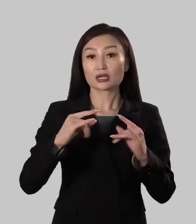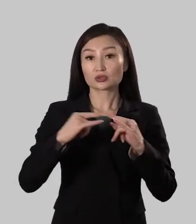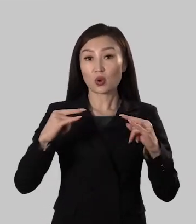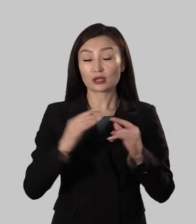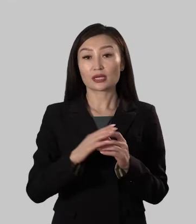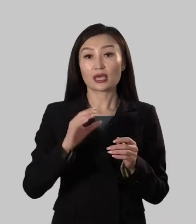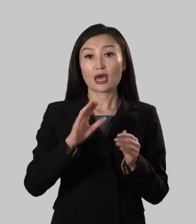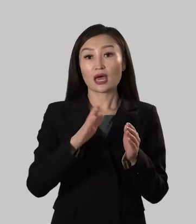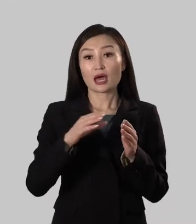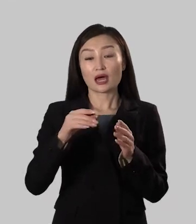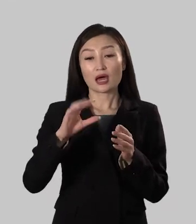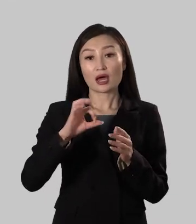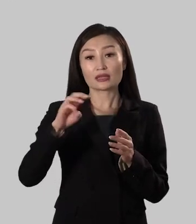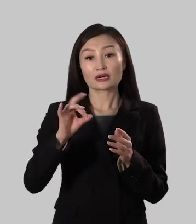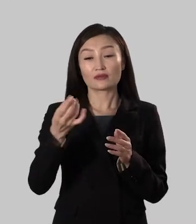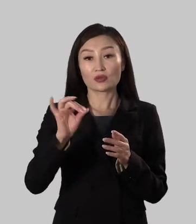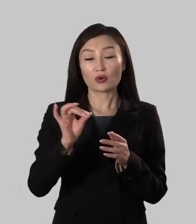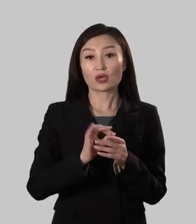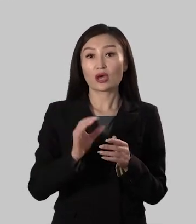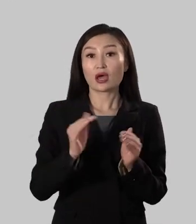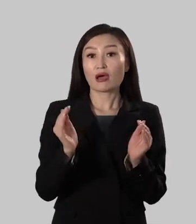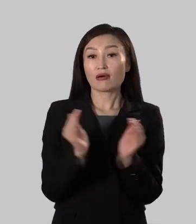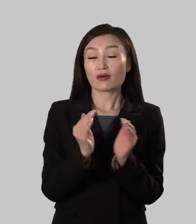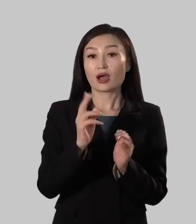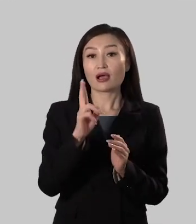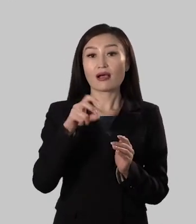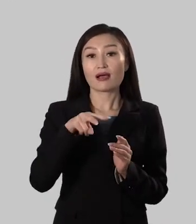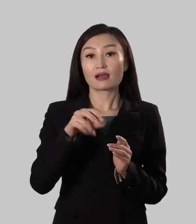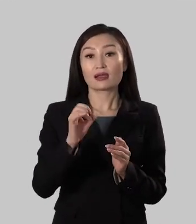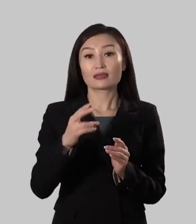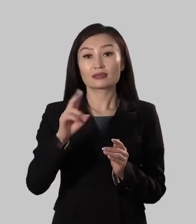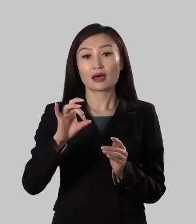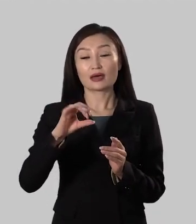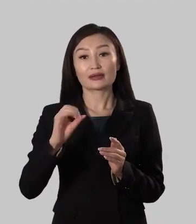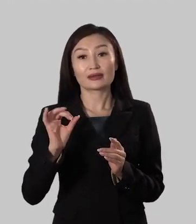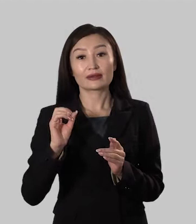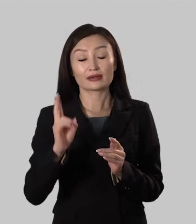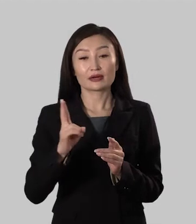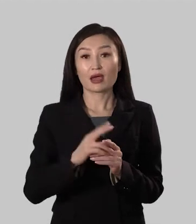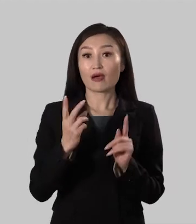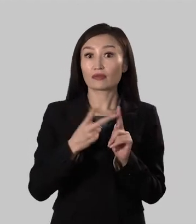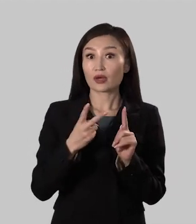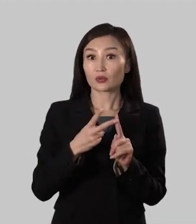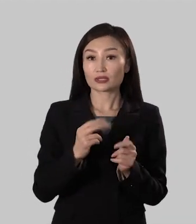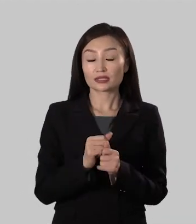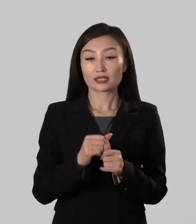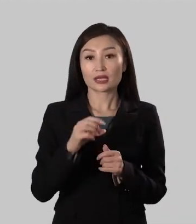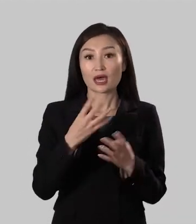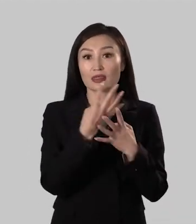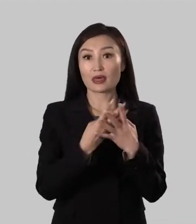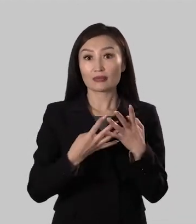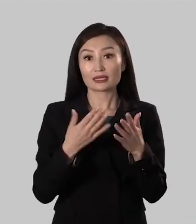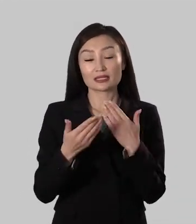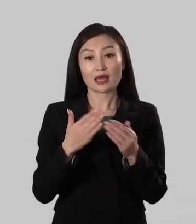отрывной календарь. Уменьшительная форма – календарик. Второе значение – таблица